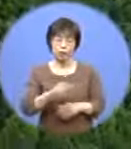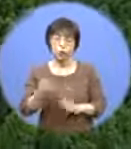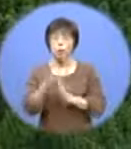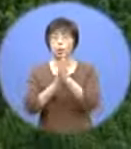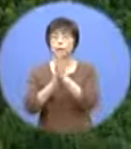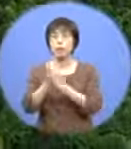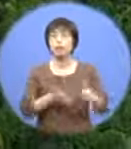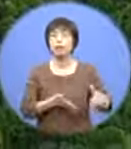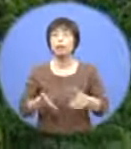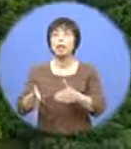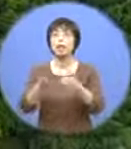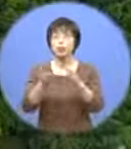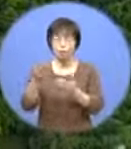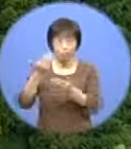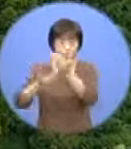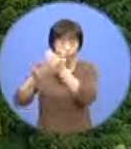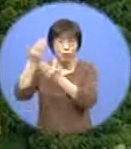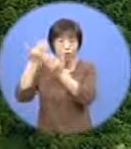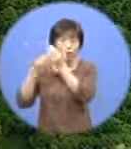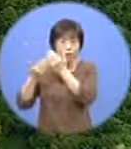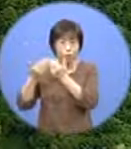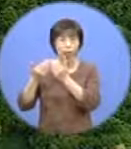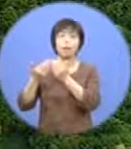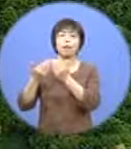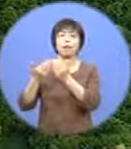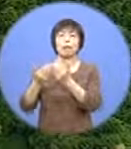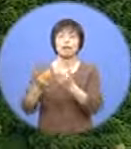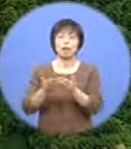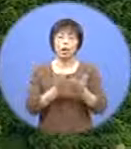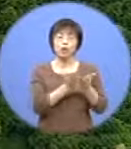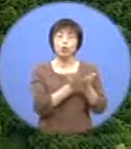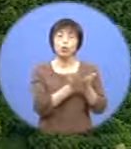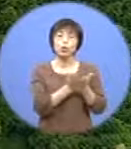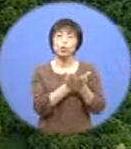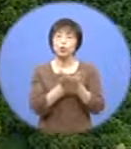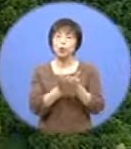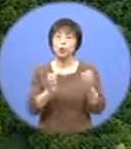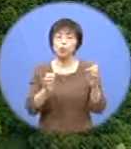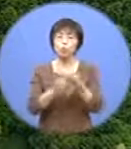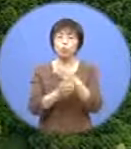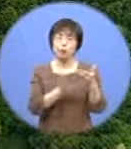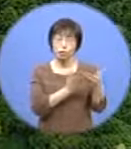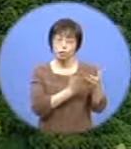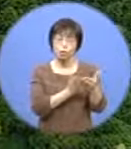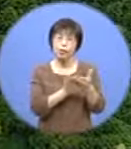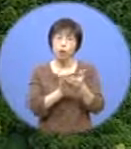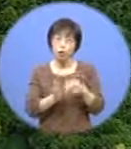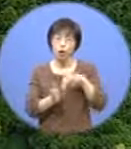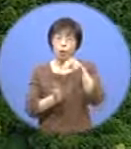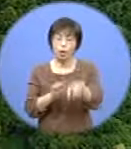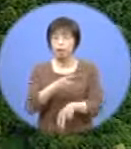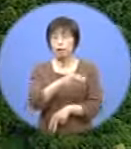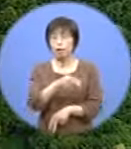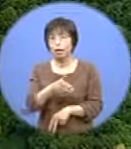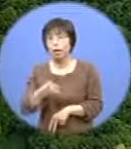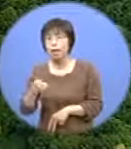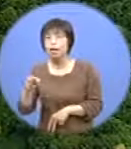で、万葉の昔、都人が海路を併用しながら利用したとされる古道です